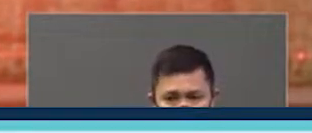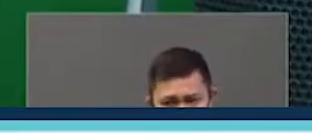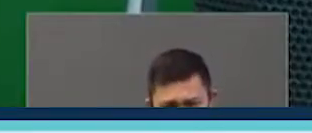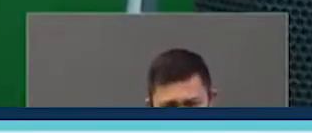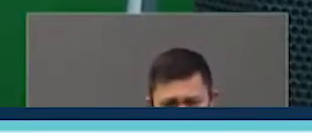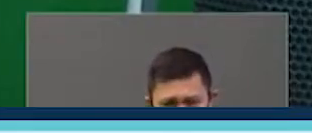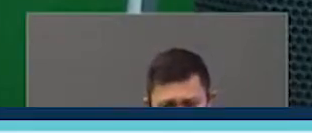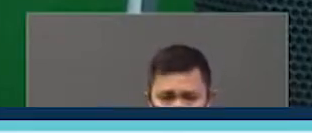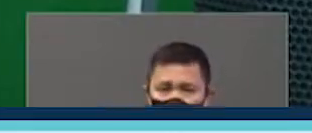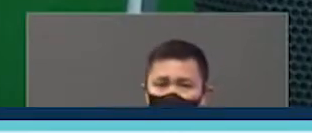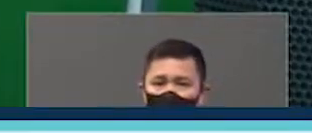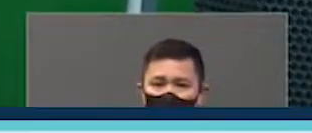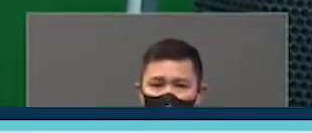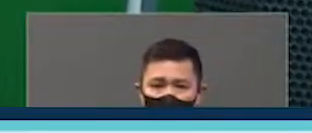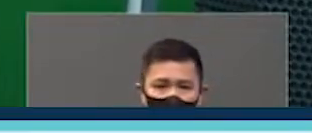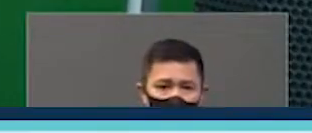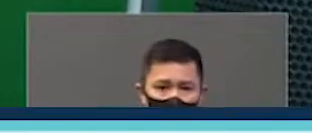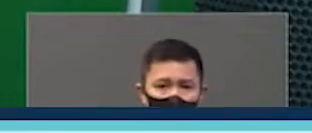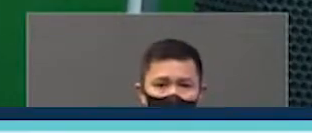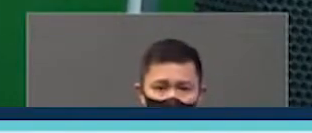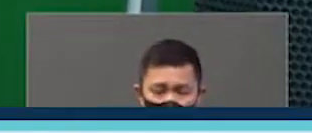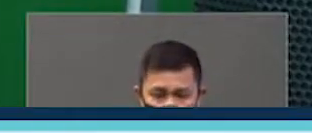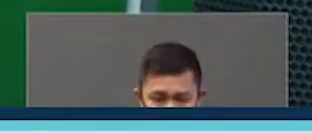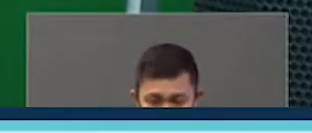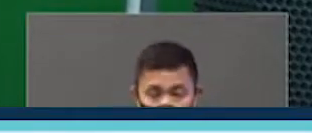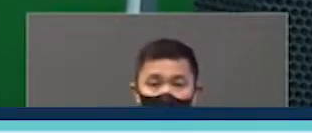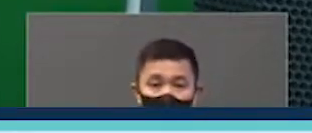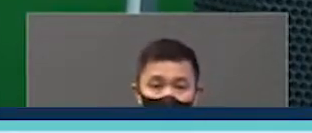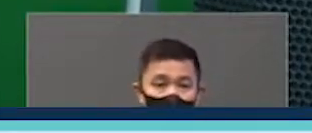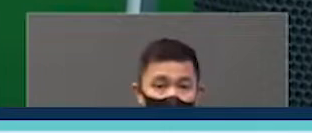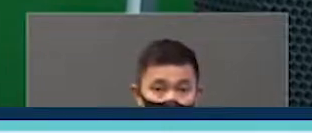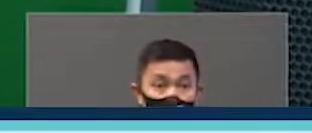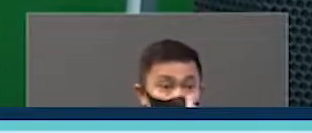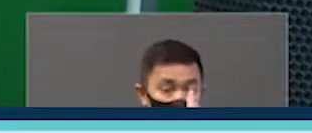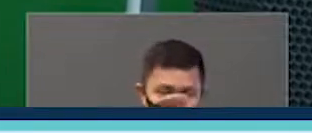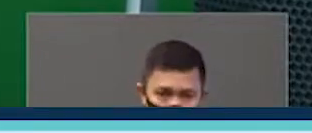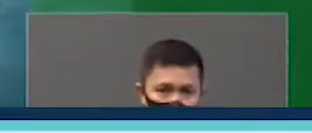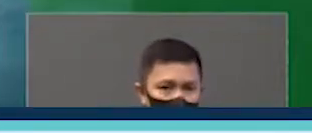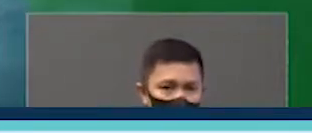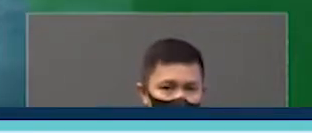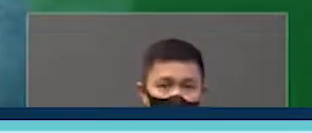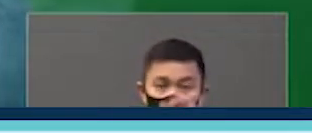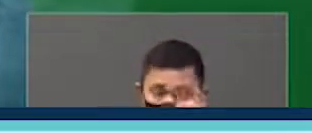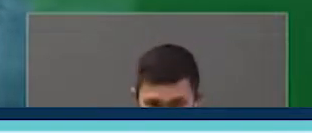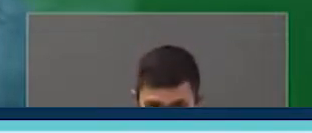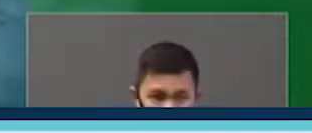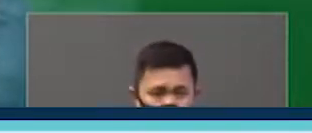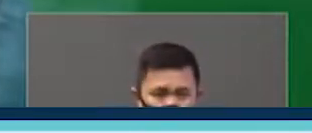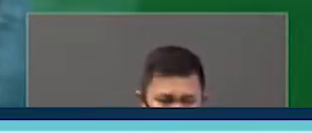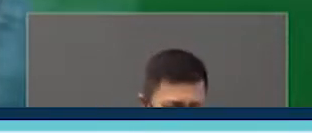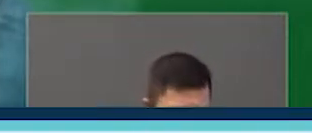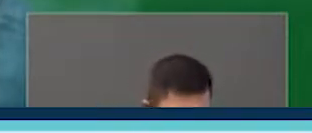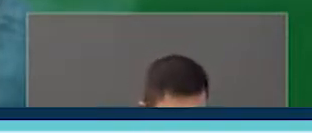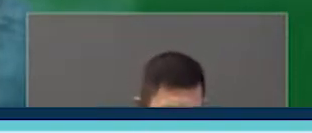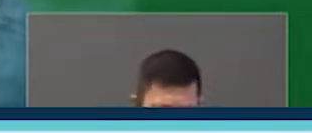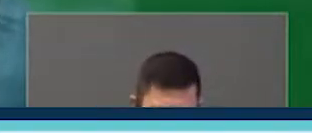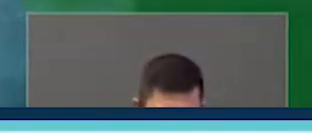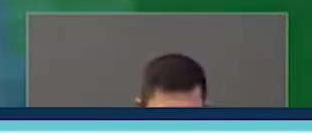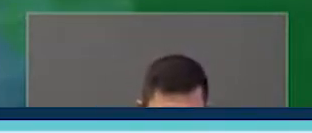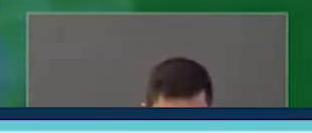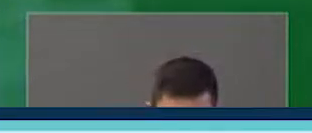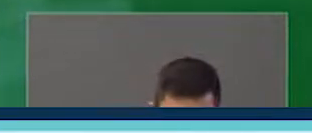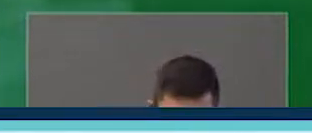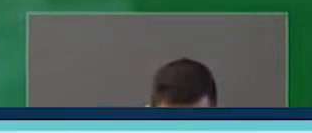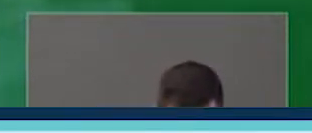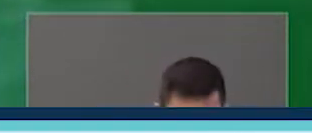มีรายได้น้อยแล้วกว่าสองล้านห้าแสนสี่หมื่นแปดพันครัวเรือนอยากจะบอกว่ารัฐบาลนี้ได้ทำเรื่องการส่ง